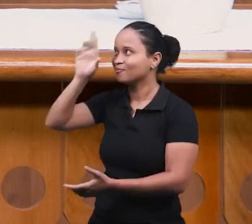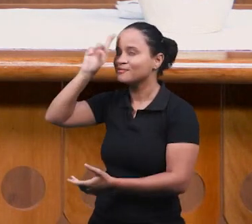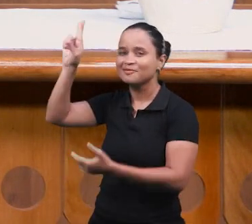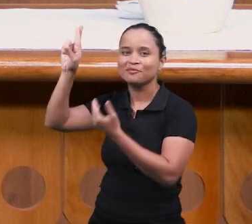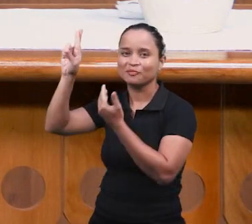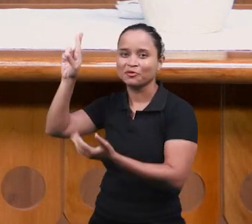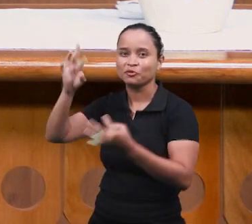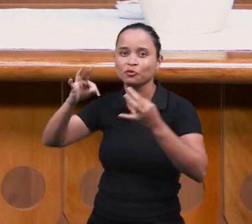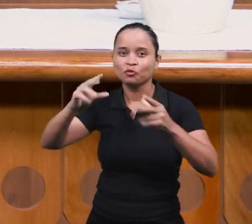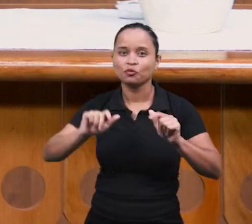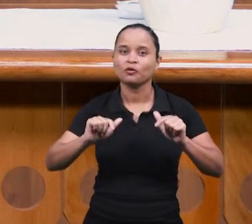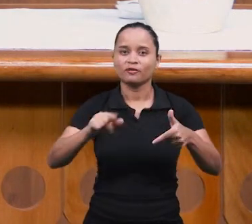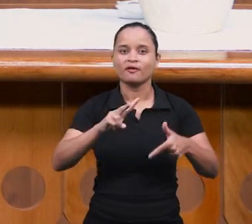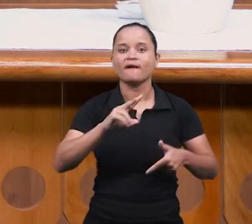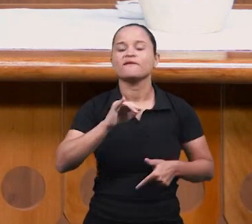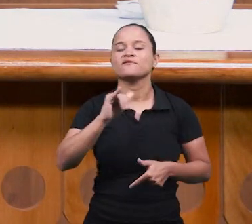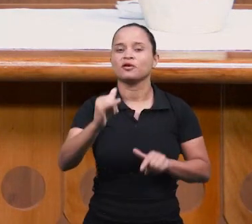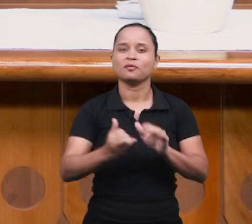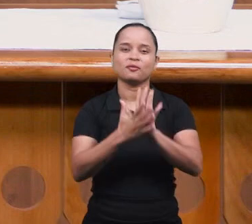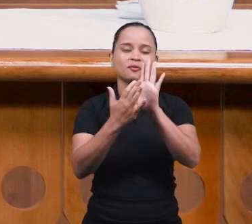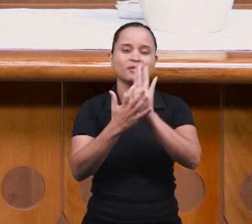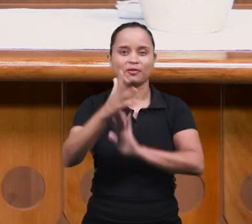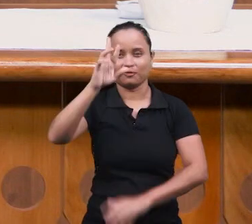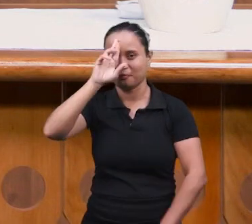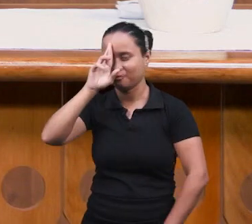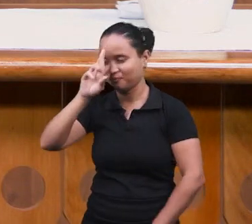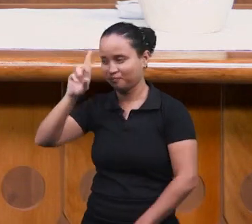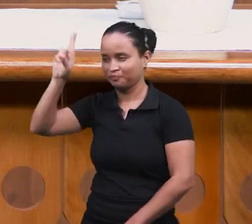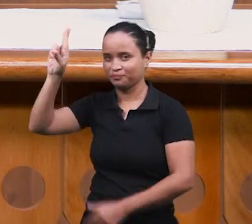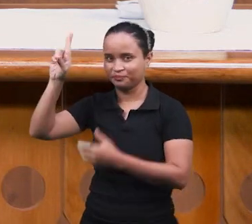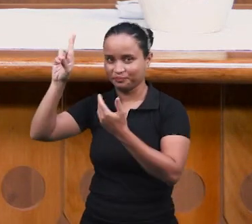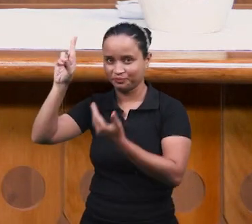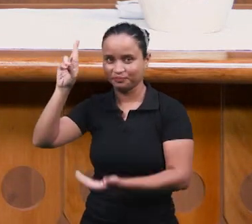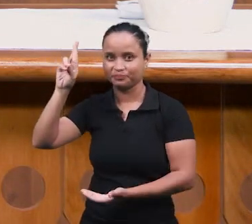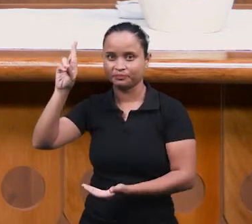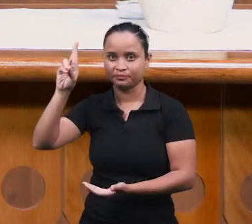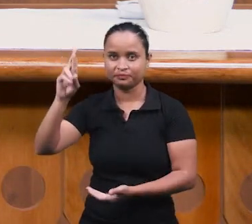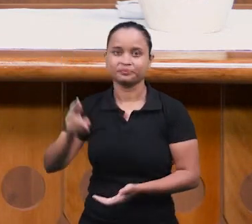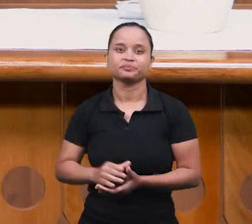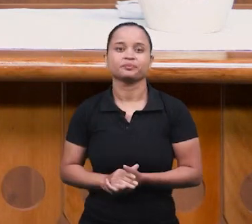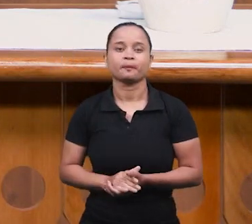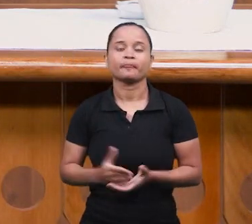soit le nom du Seigneur. Nous allons louer le Seigneur avec un chant.